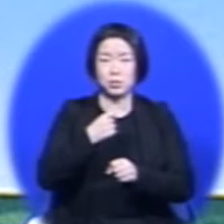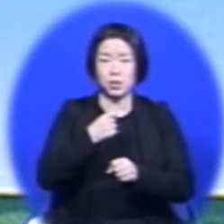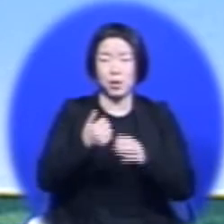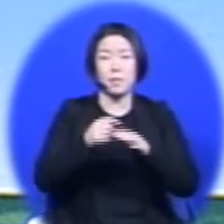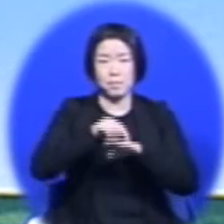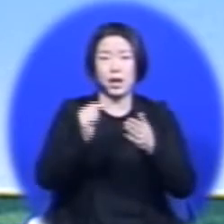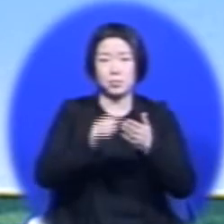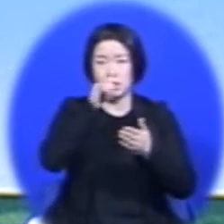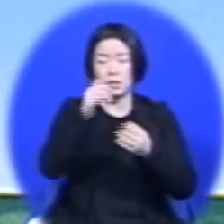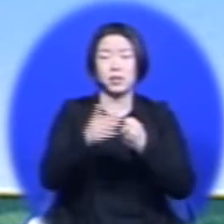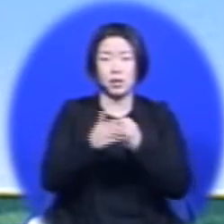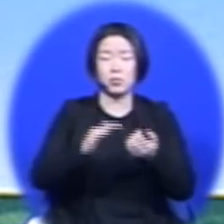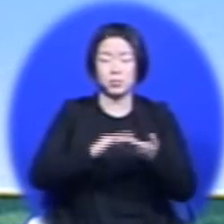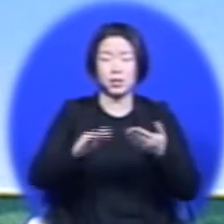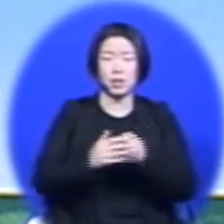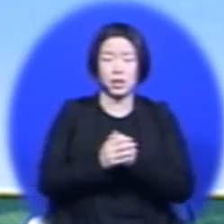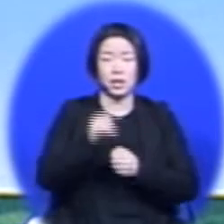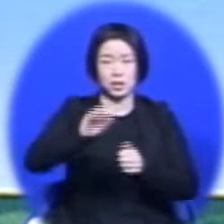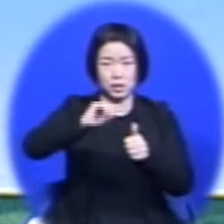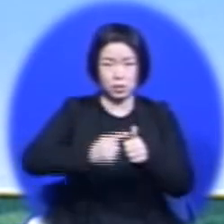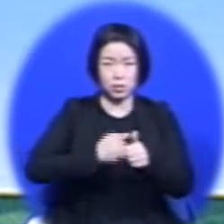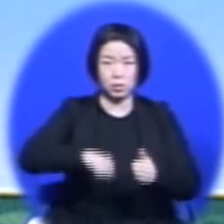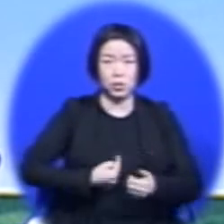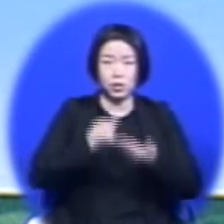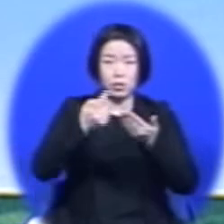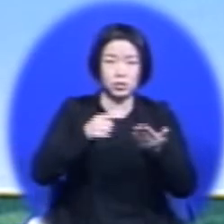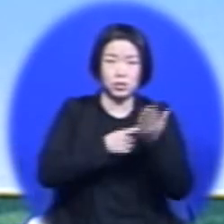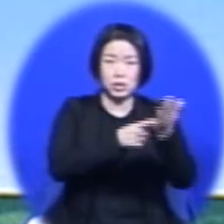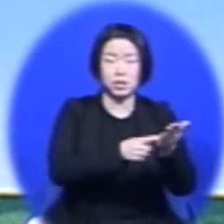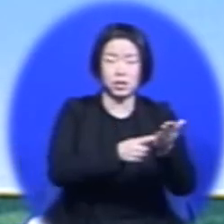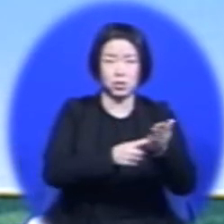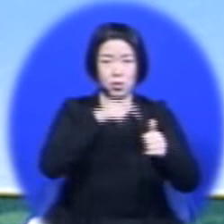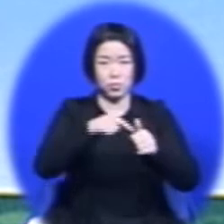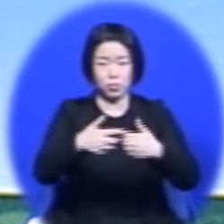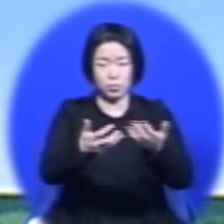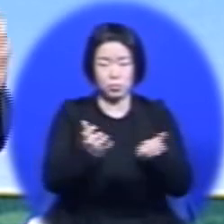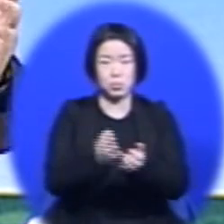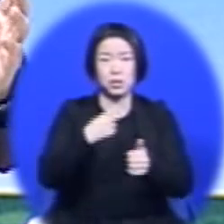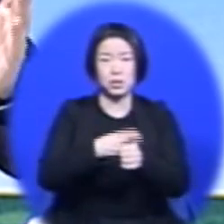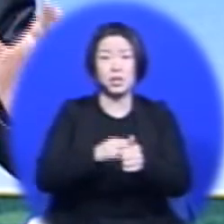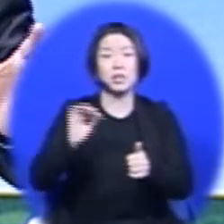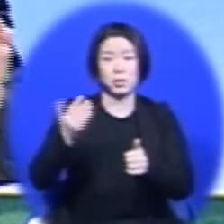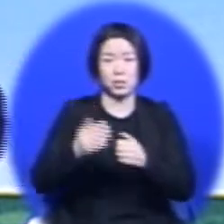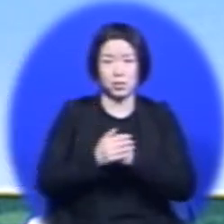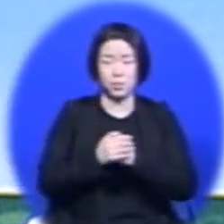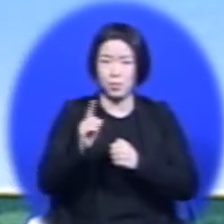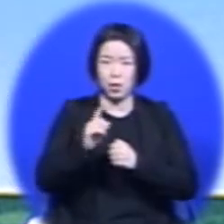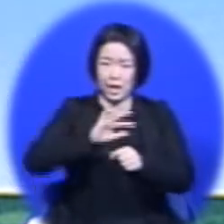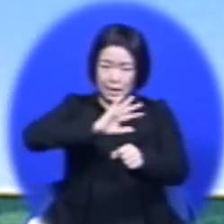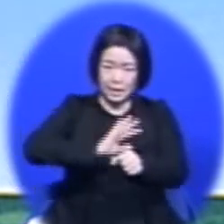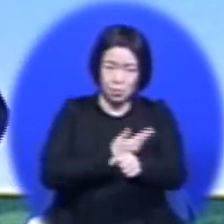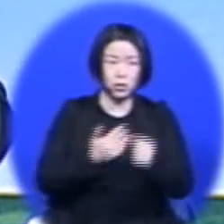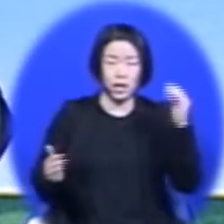있었기 때문입니다. 그는 스스로 자원해서 훈육부 선생님이 되었습니다. 뭔가 비행을 저지르고